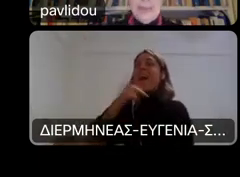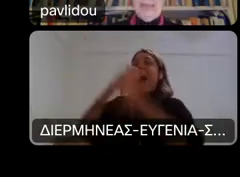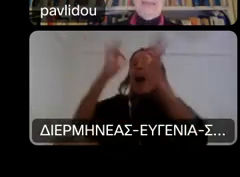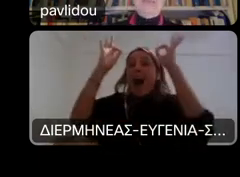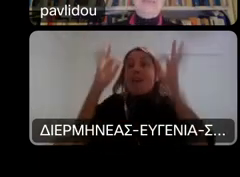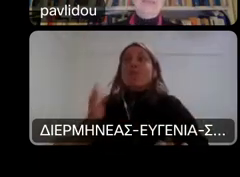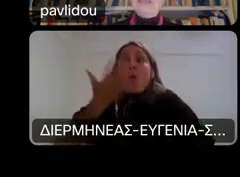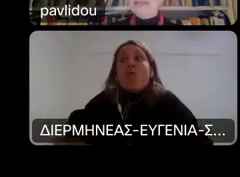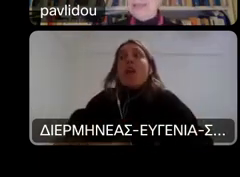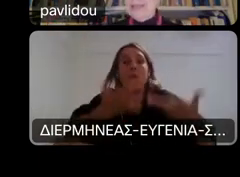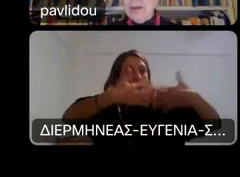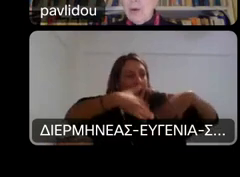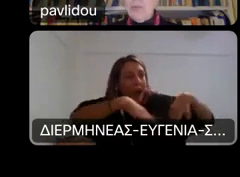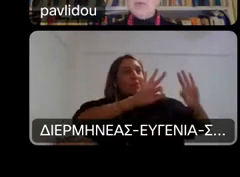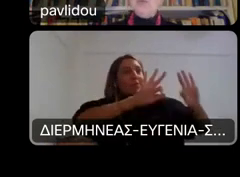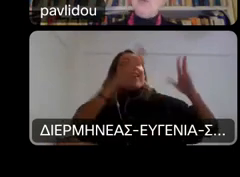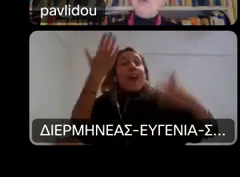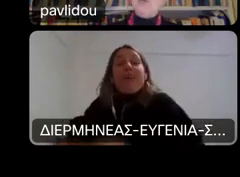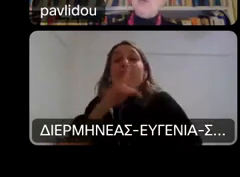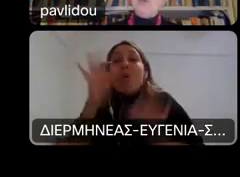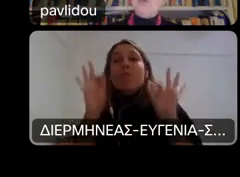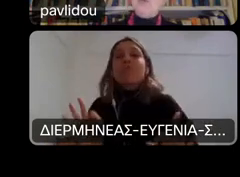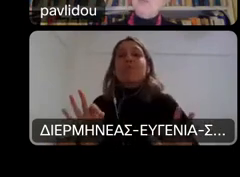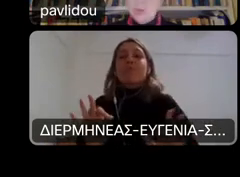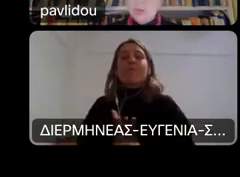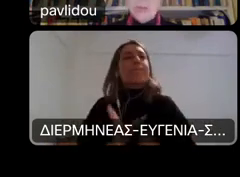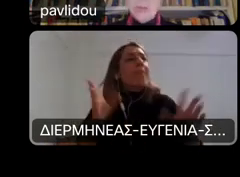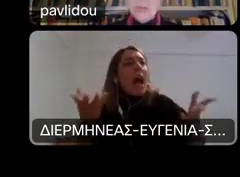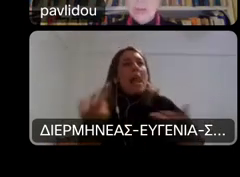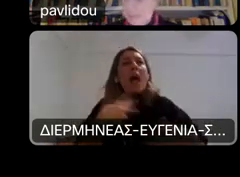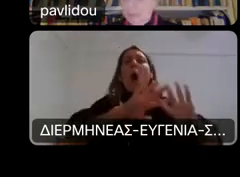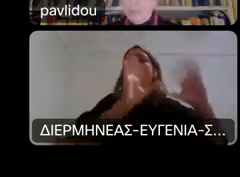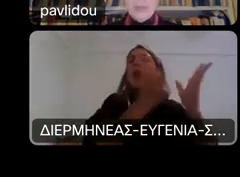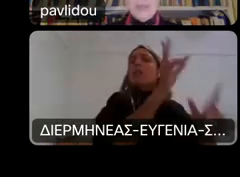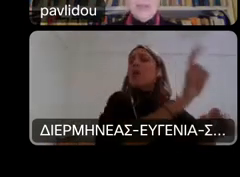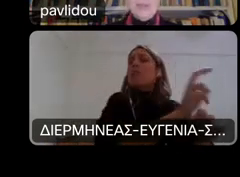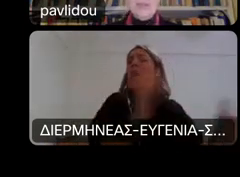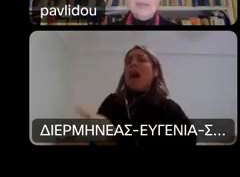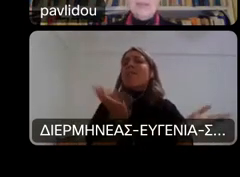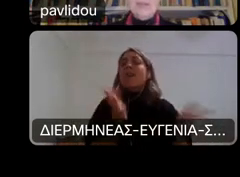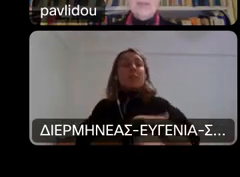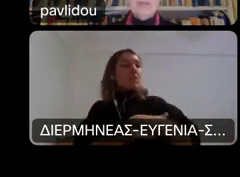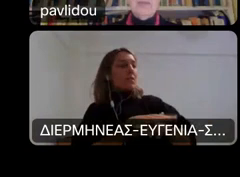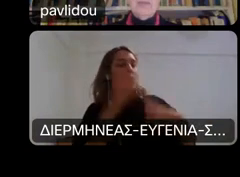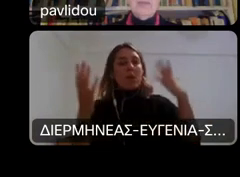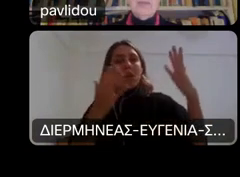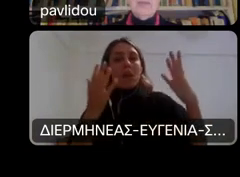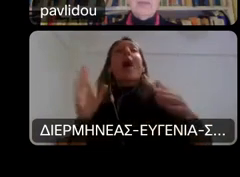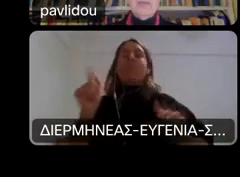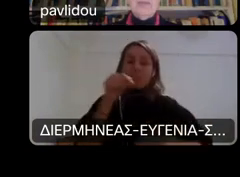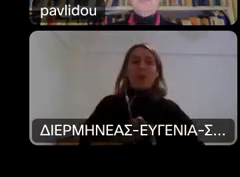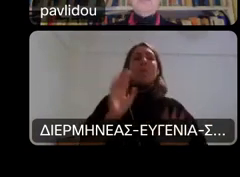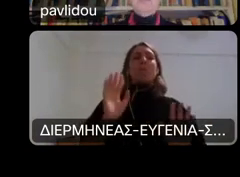την αρχή. Τι γίνεται όμως με όλα τα υπόλοιπα. Συγγνώμη που πήγα εδώ.